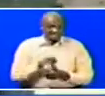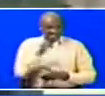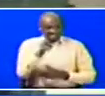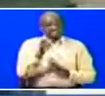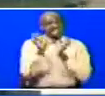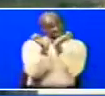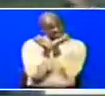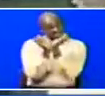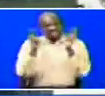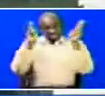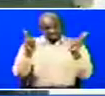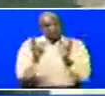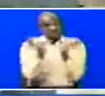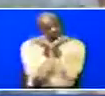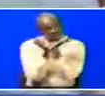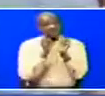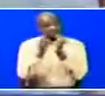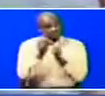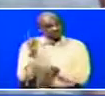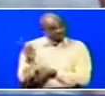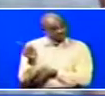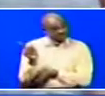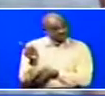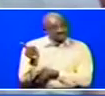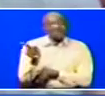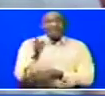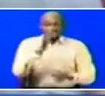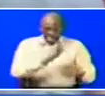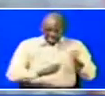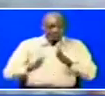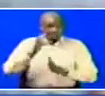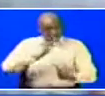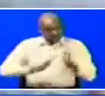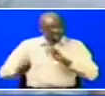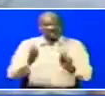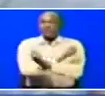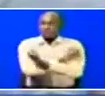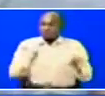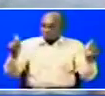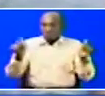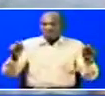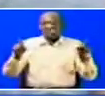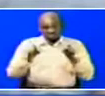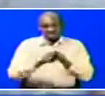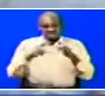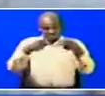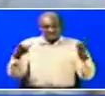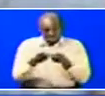huu wa kimataifa wa michezo wa Moi Kasarani ni kwamba matayarisho yako sawa kama sahani